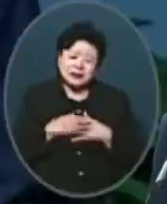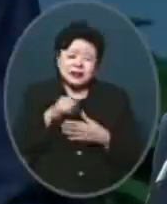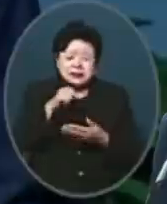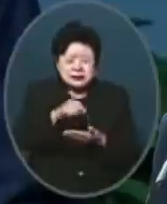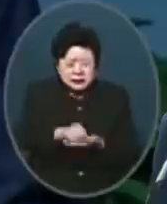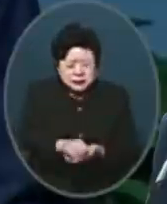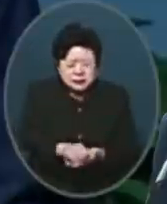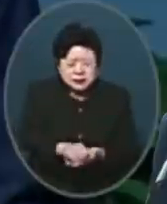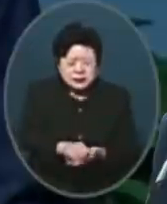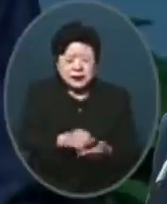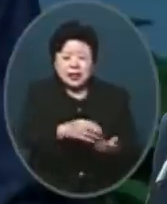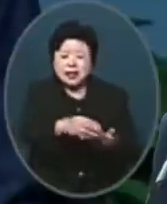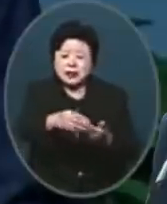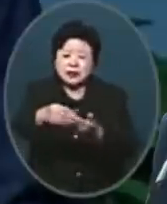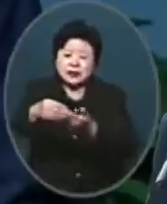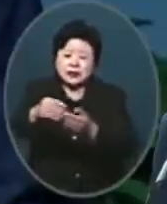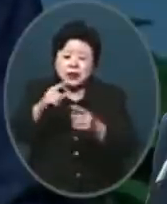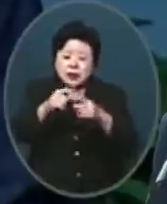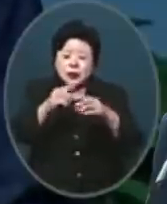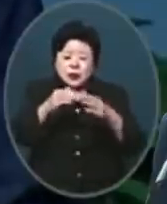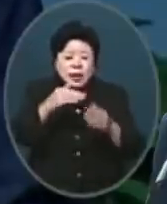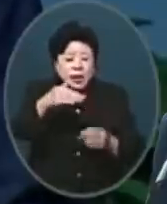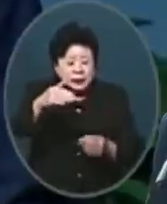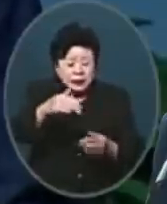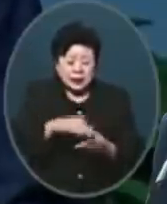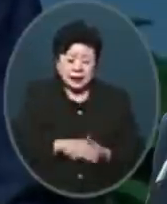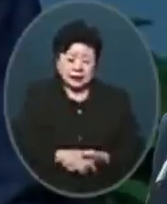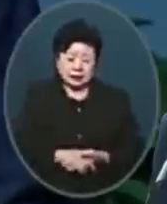집요하게 인도해서 교회를 갔는데